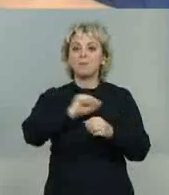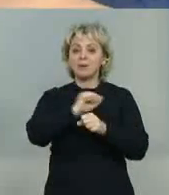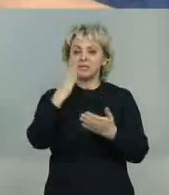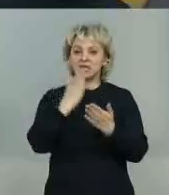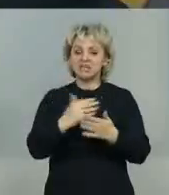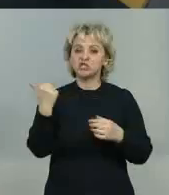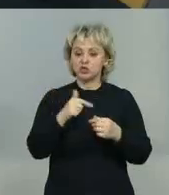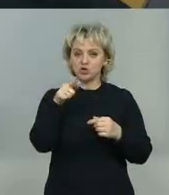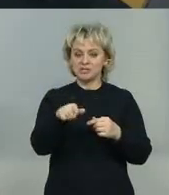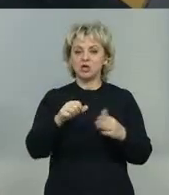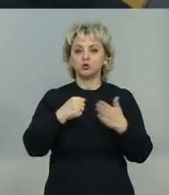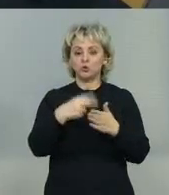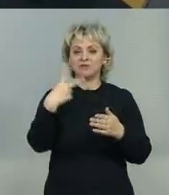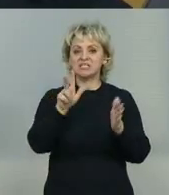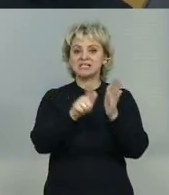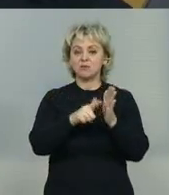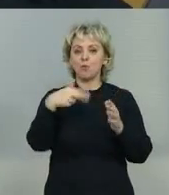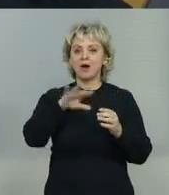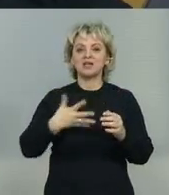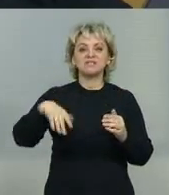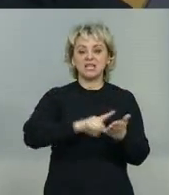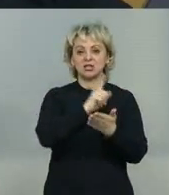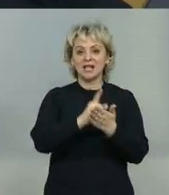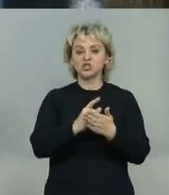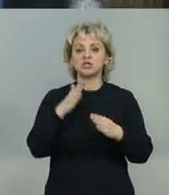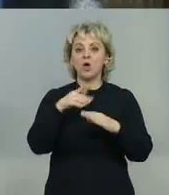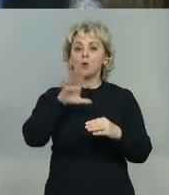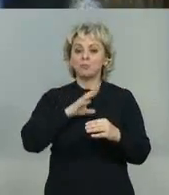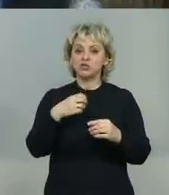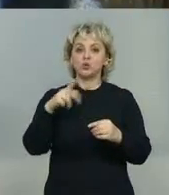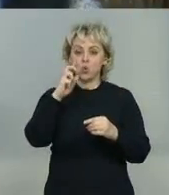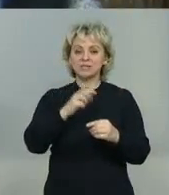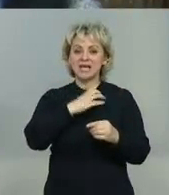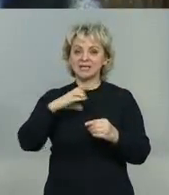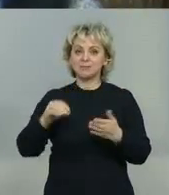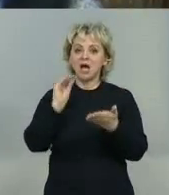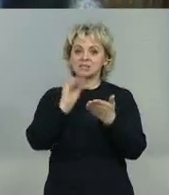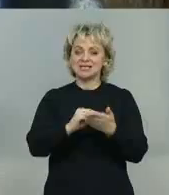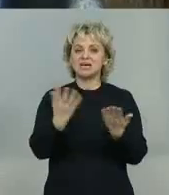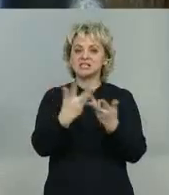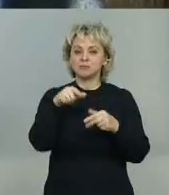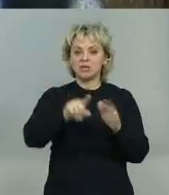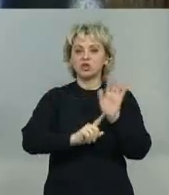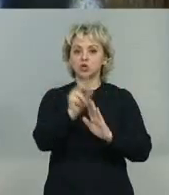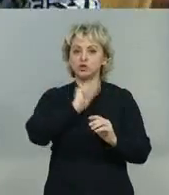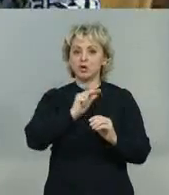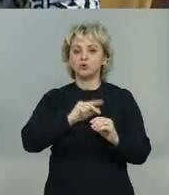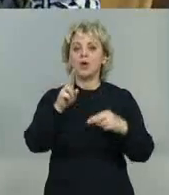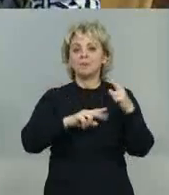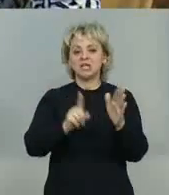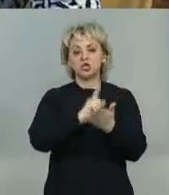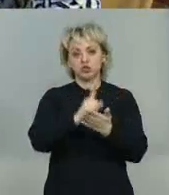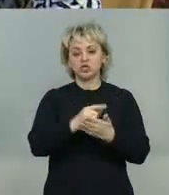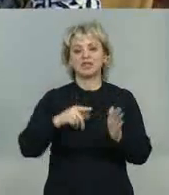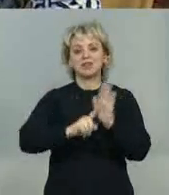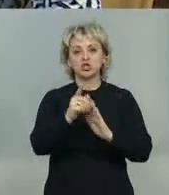всего неделя. До 27 марта все они должны зайти на госэкспертизу для оценки смет. А начать работу подрядчики должны уже